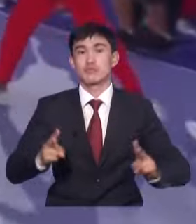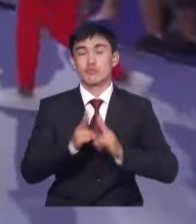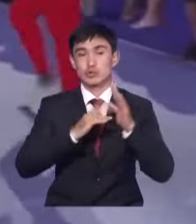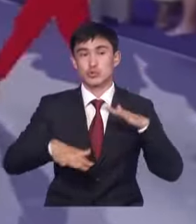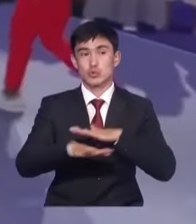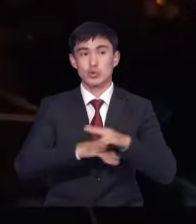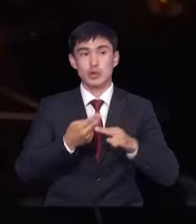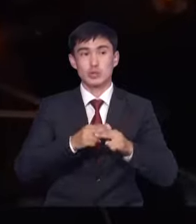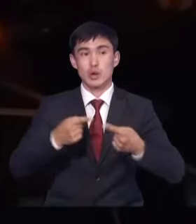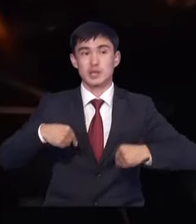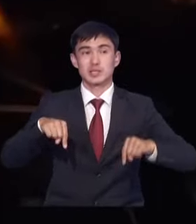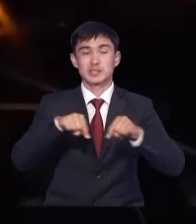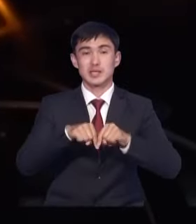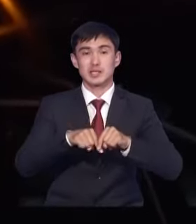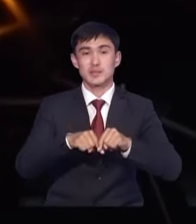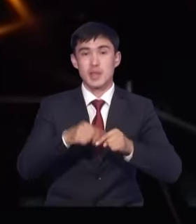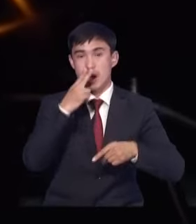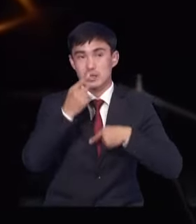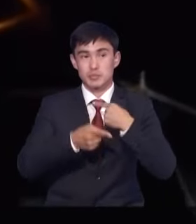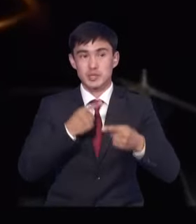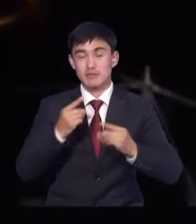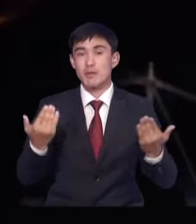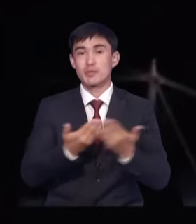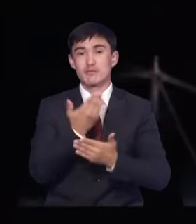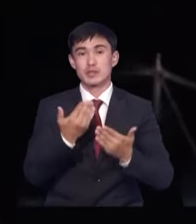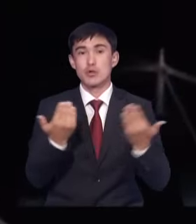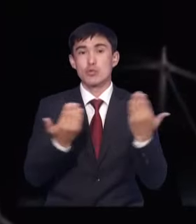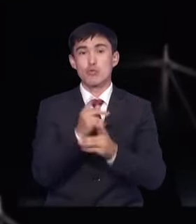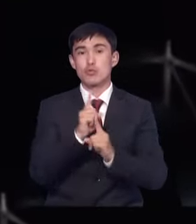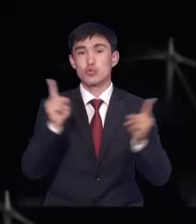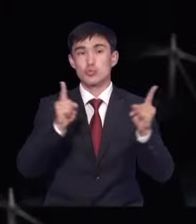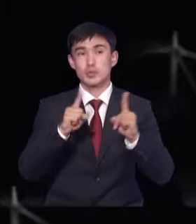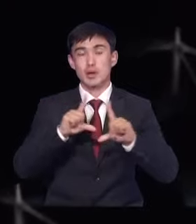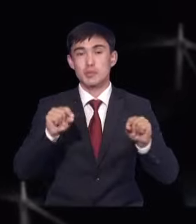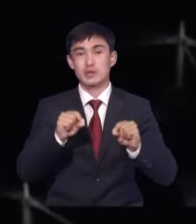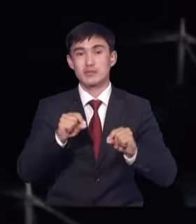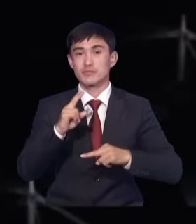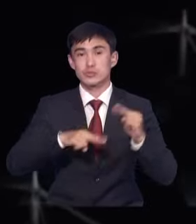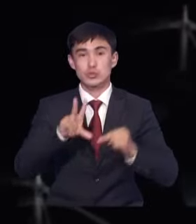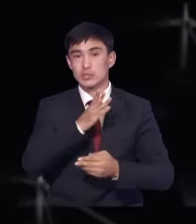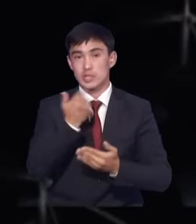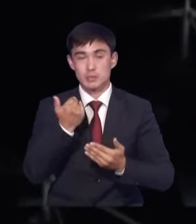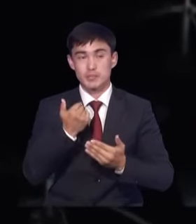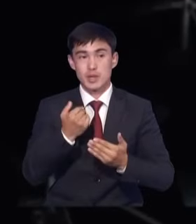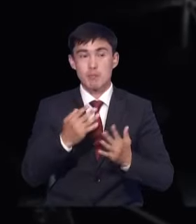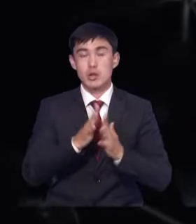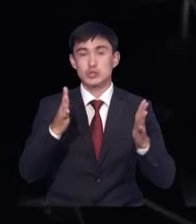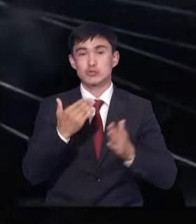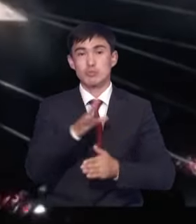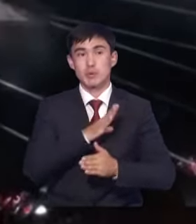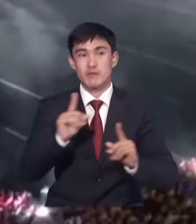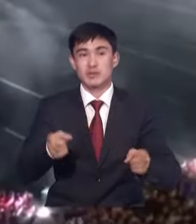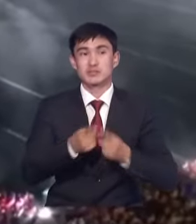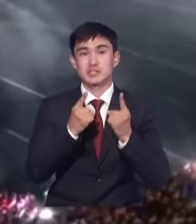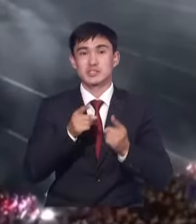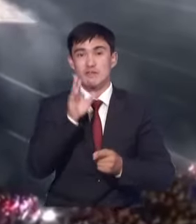инфраструктура, которую организаторы лишь адаптировали и обновили. Новых крупных объектов почти не строили. Большинство сооружений были